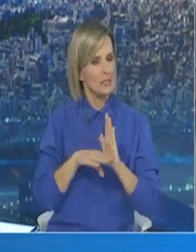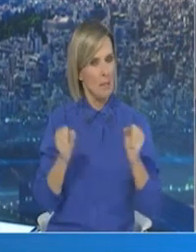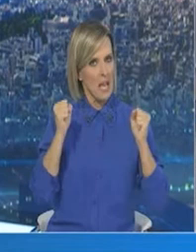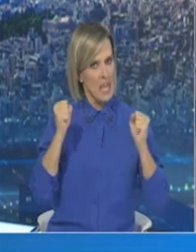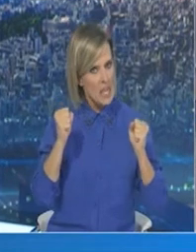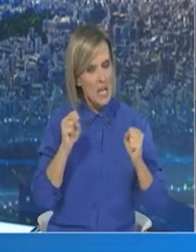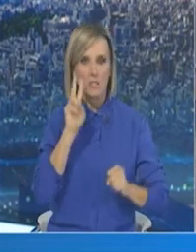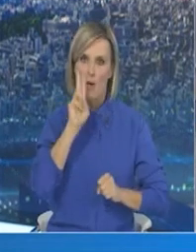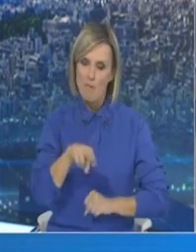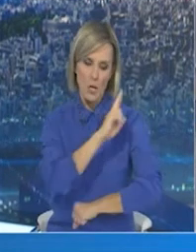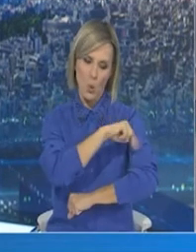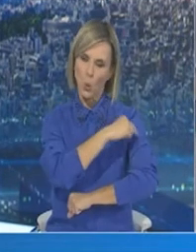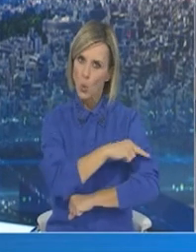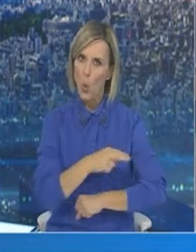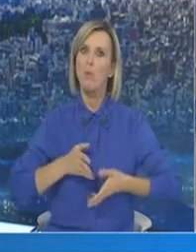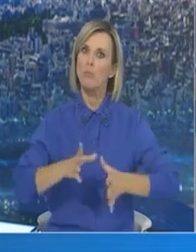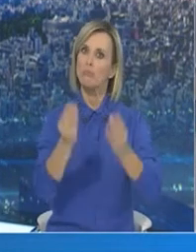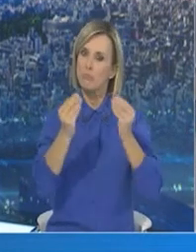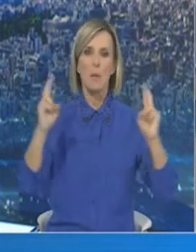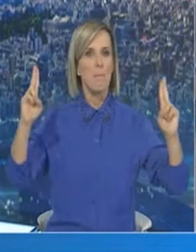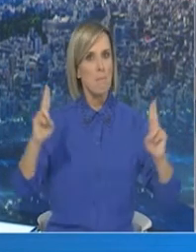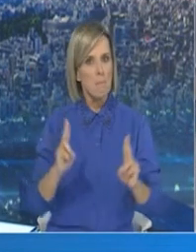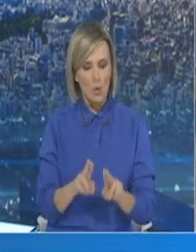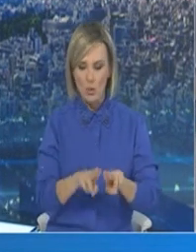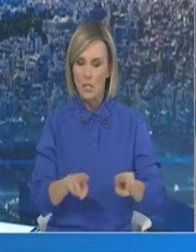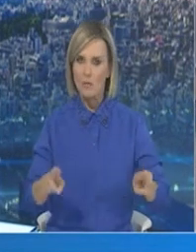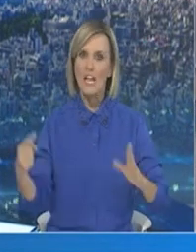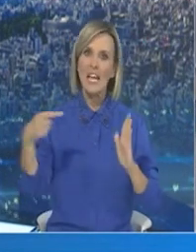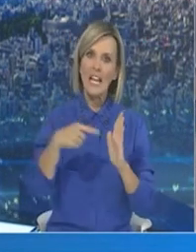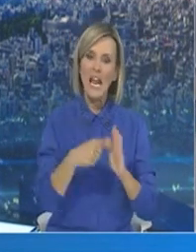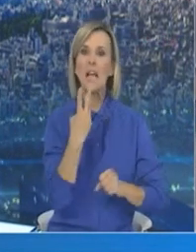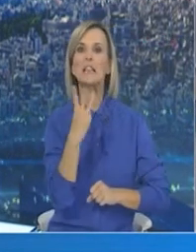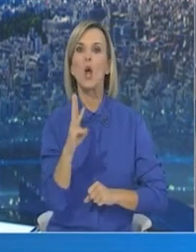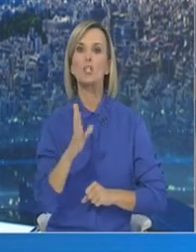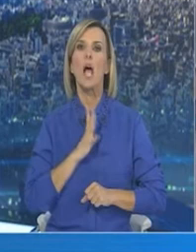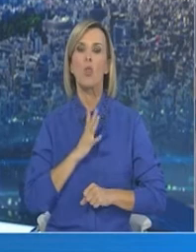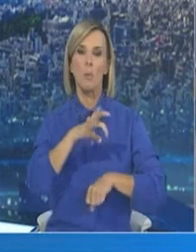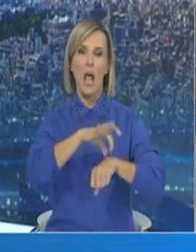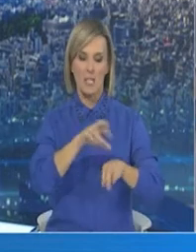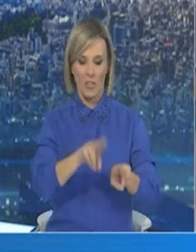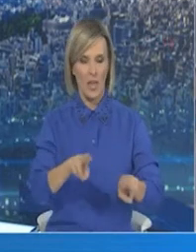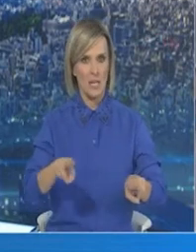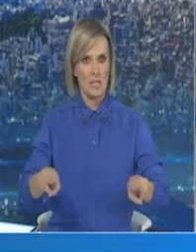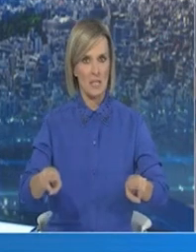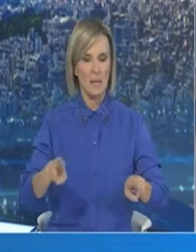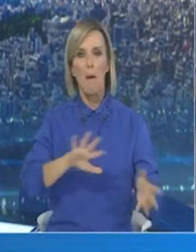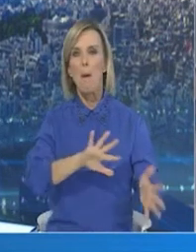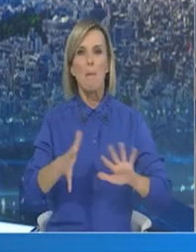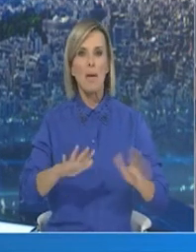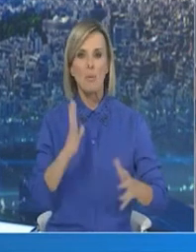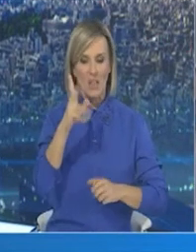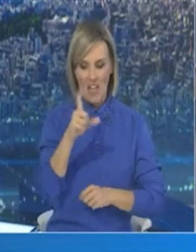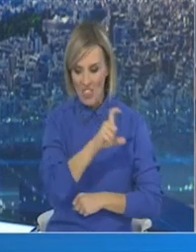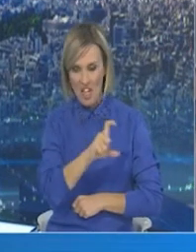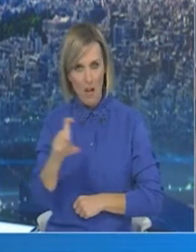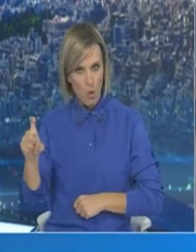των ασθενών που νοσηλεύονται λόγω κορονοϊού στην επικράτεια σε περίπου 1.300 ασθενείς, ενώ ο μέσος όρος εισαγωγών του επταημέρου σε